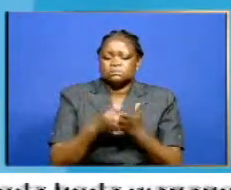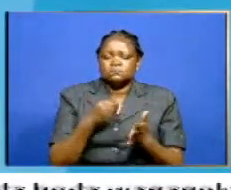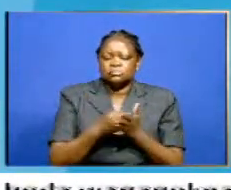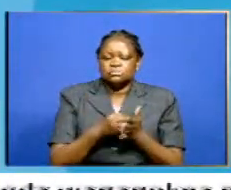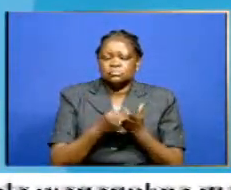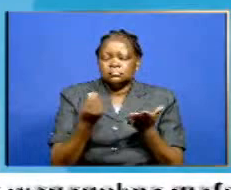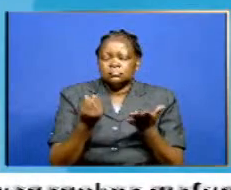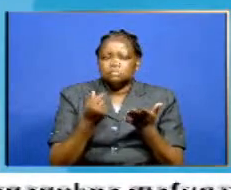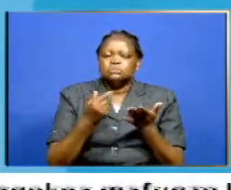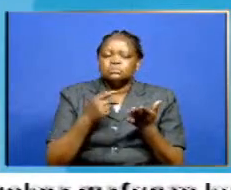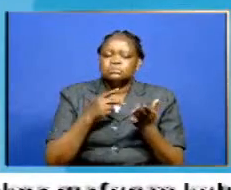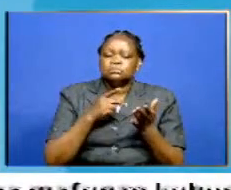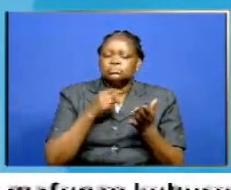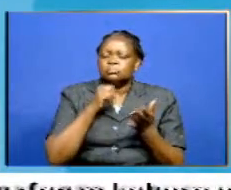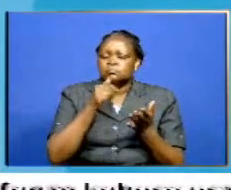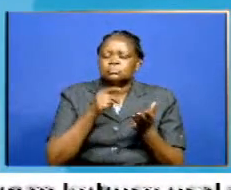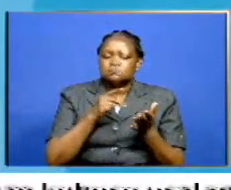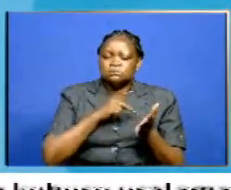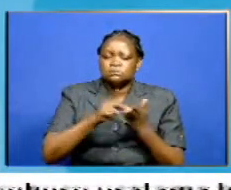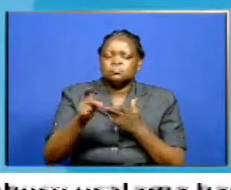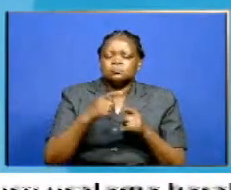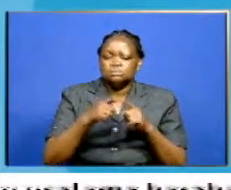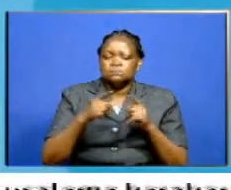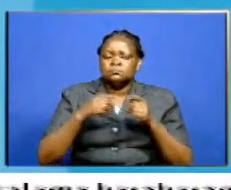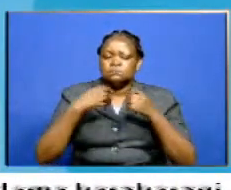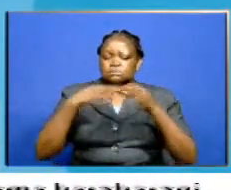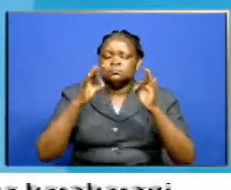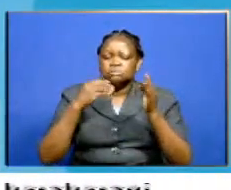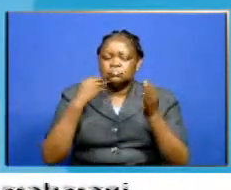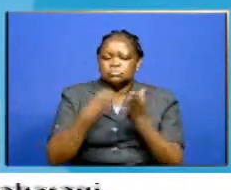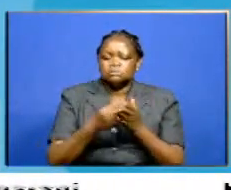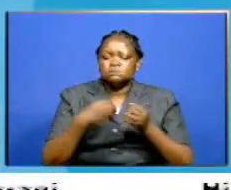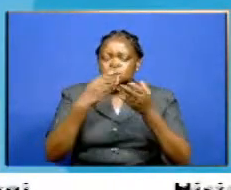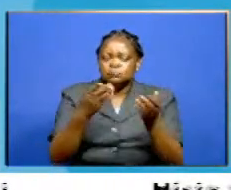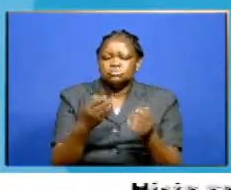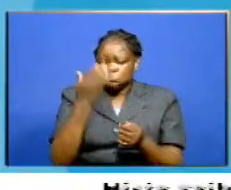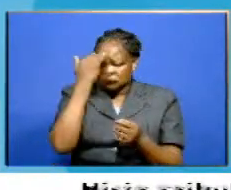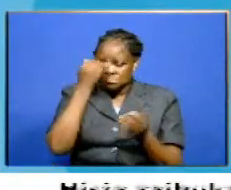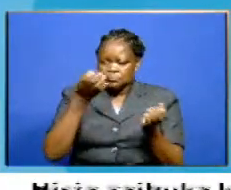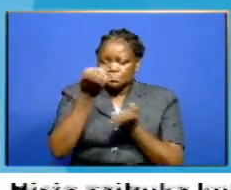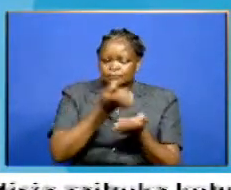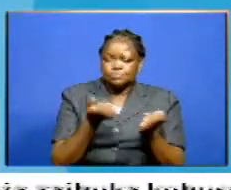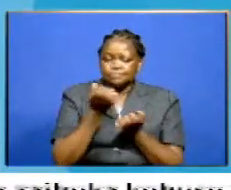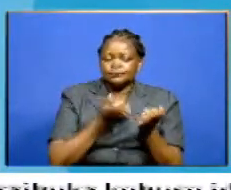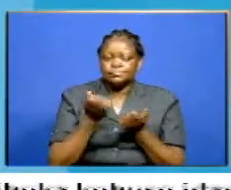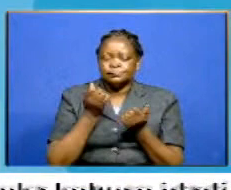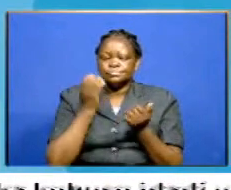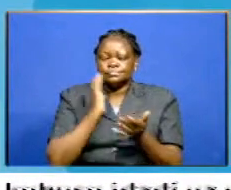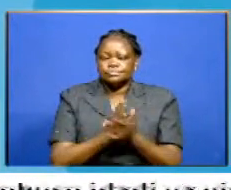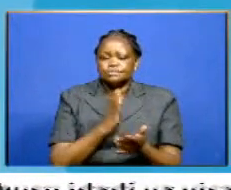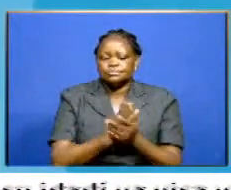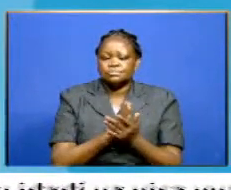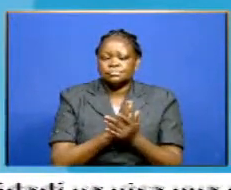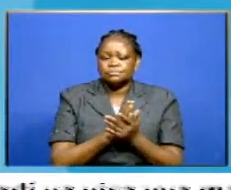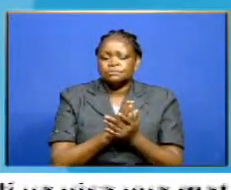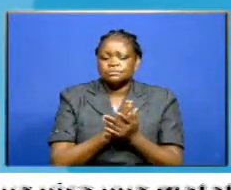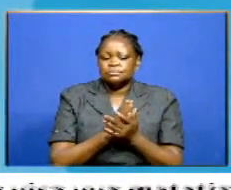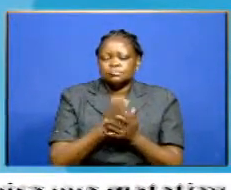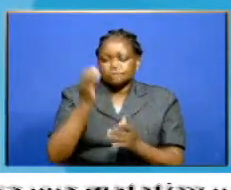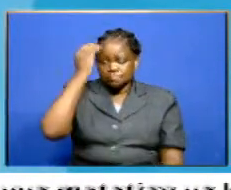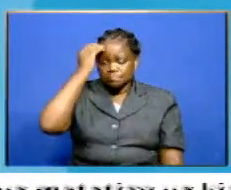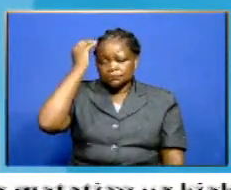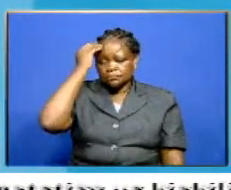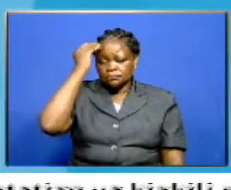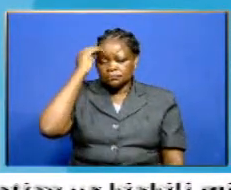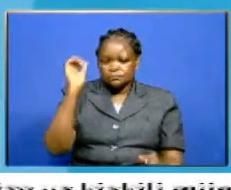ni ya kulipa, iwe grant badala ya mkopo, kwa sababu uchumi ulivyo, kusema ukweli, wanafunzi